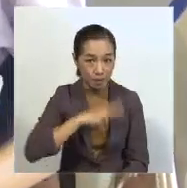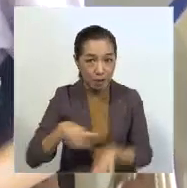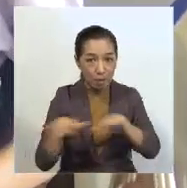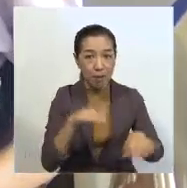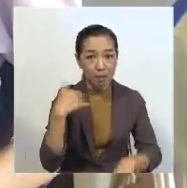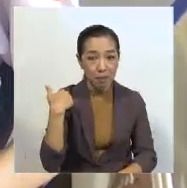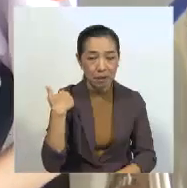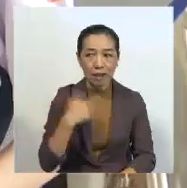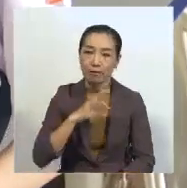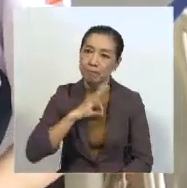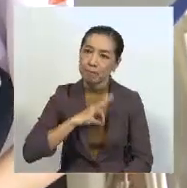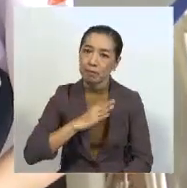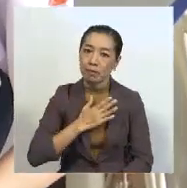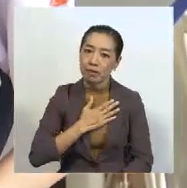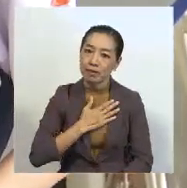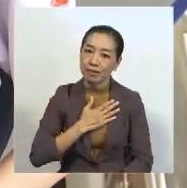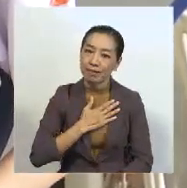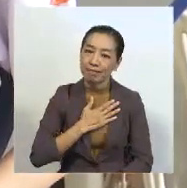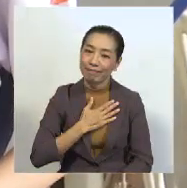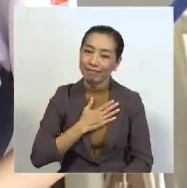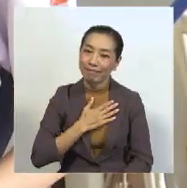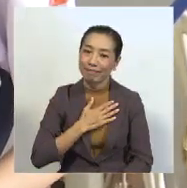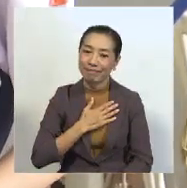ว ประมาณ20